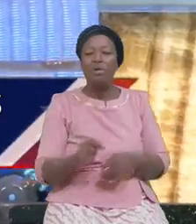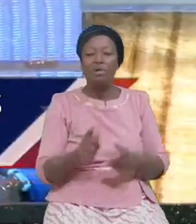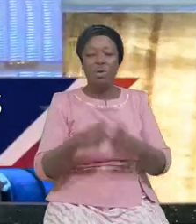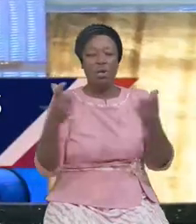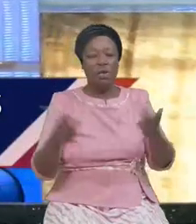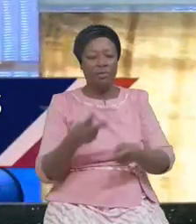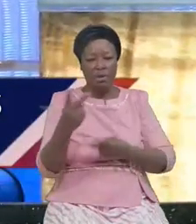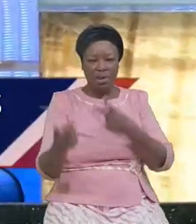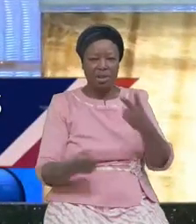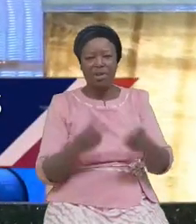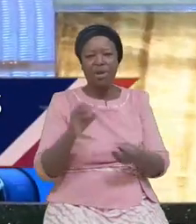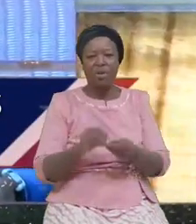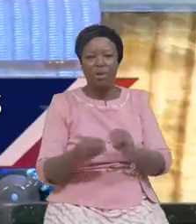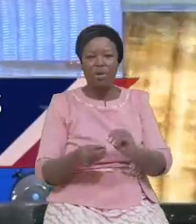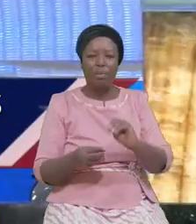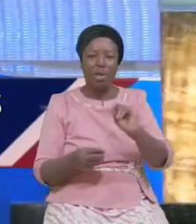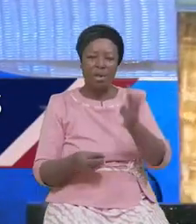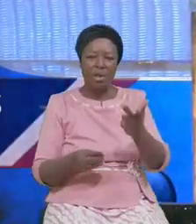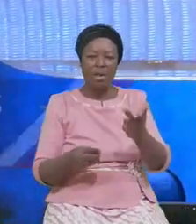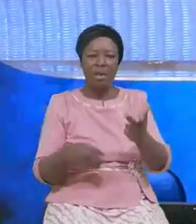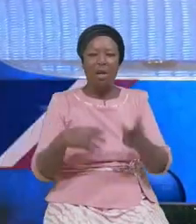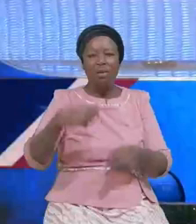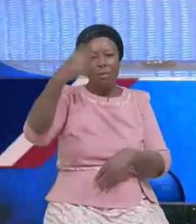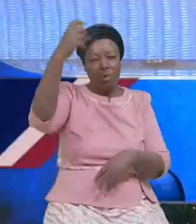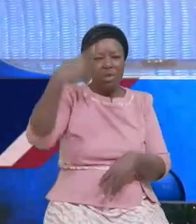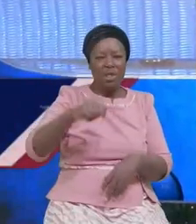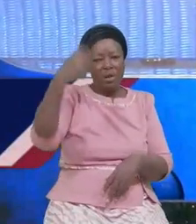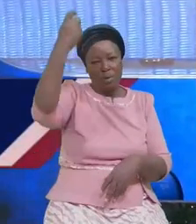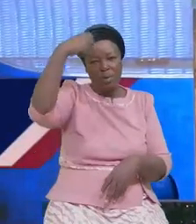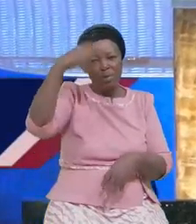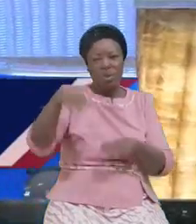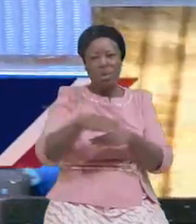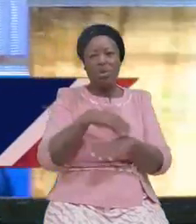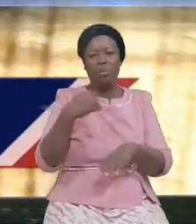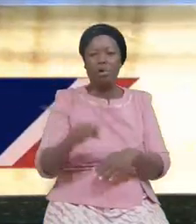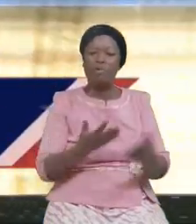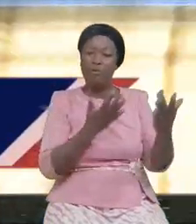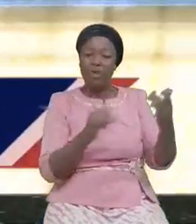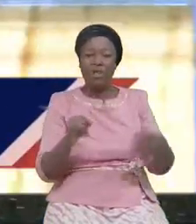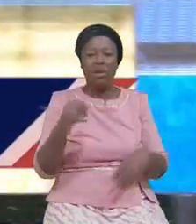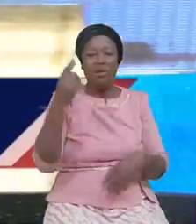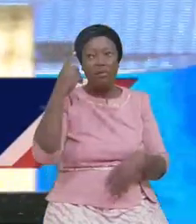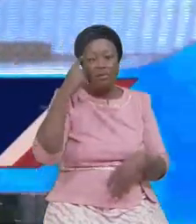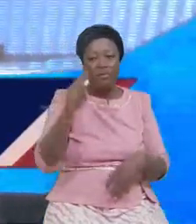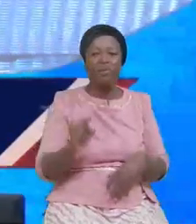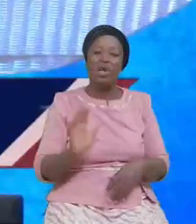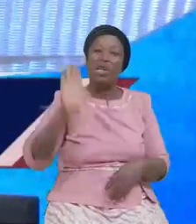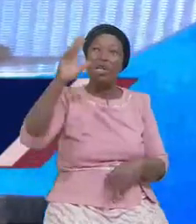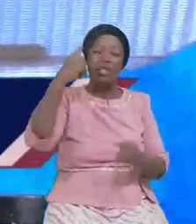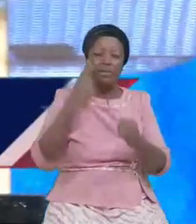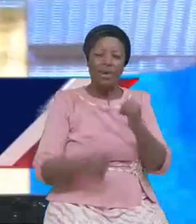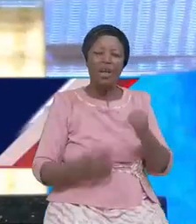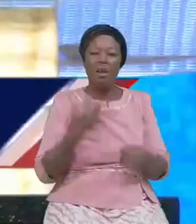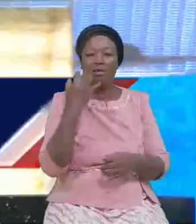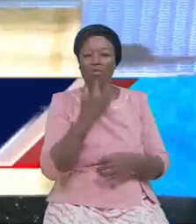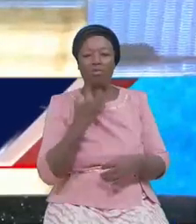Numéro 3, c'est la sagesse d'attendre sa glorieuse visitation finale.